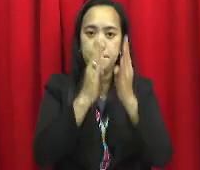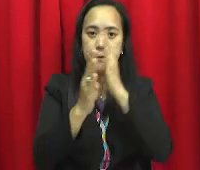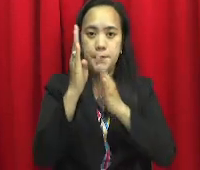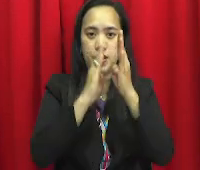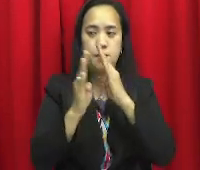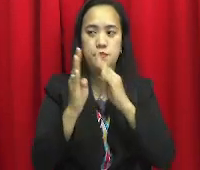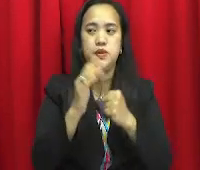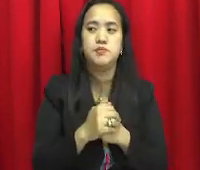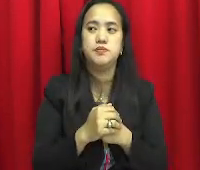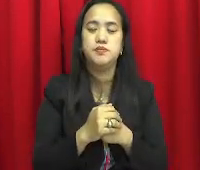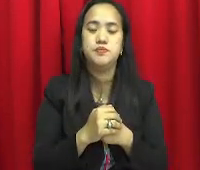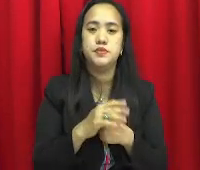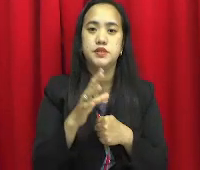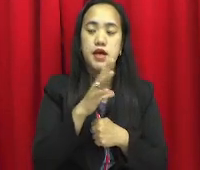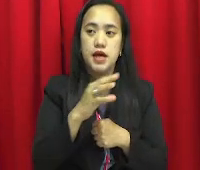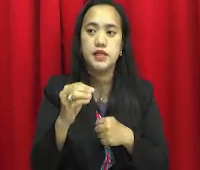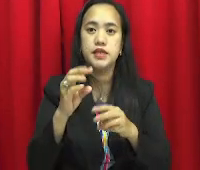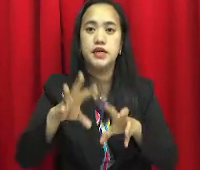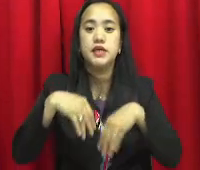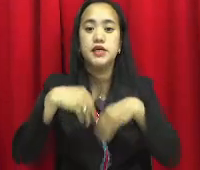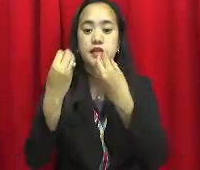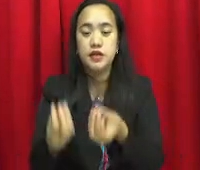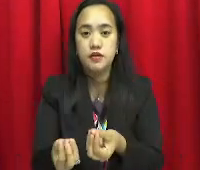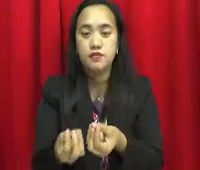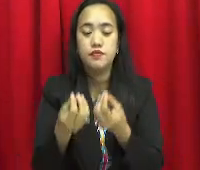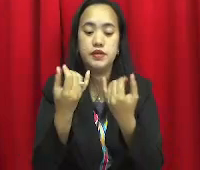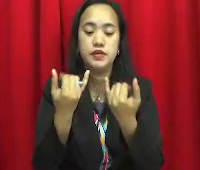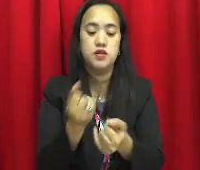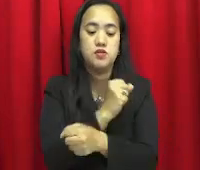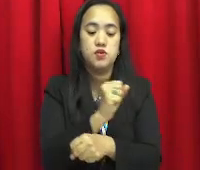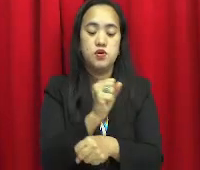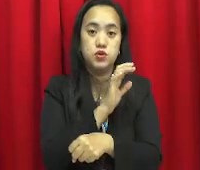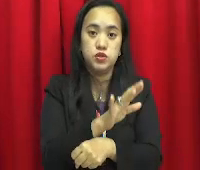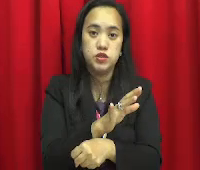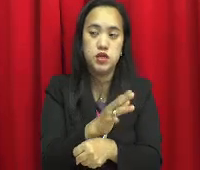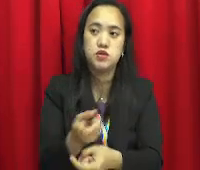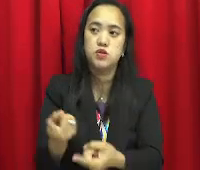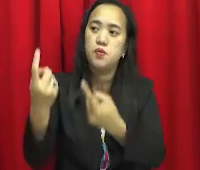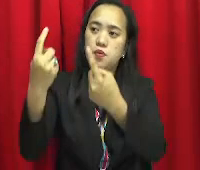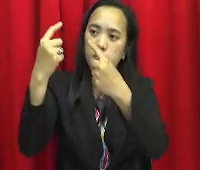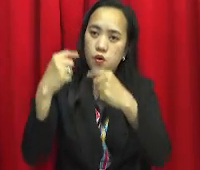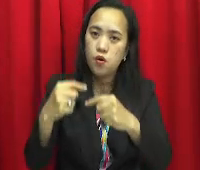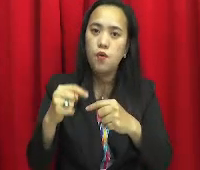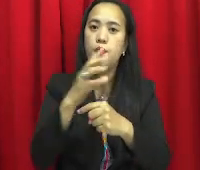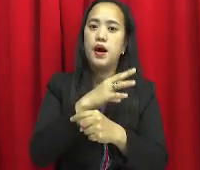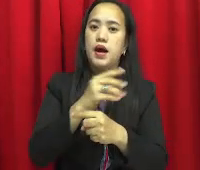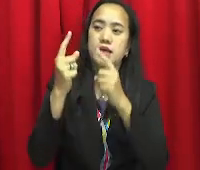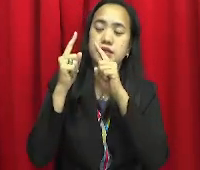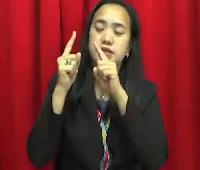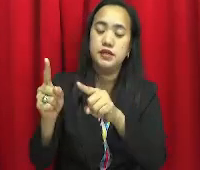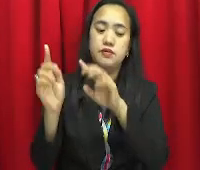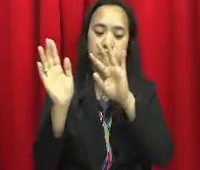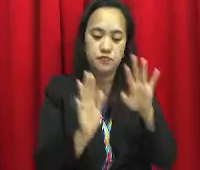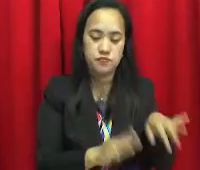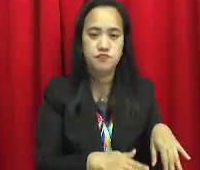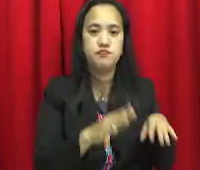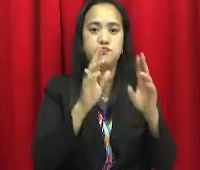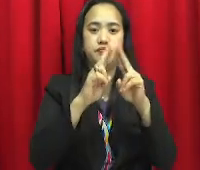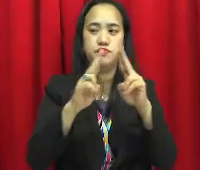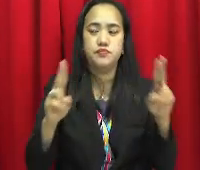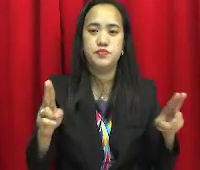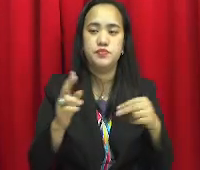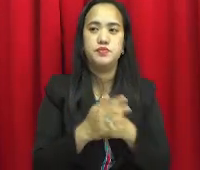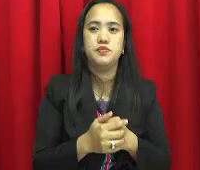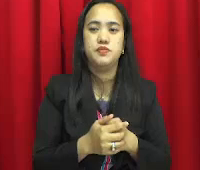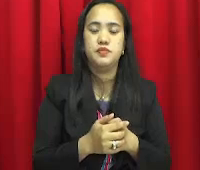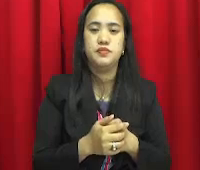nabibigyan mo sila ng mga payo sa pag-alis nila, pagdating nila, nakakausap mo sila ng maayos, nang hindi ka galit kasi